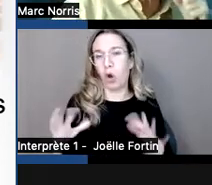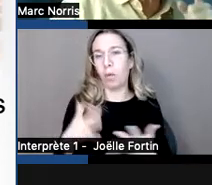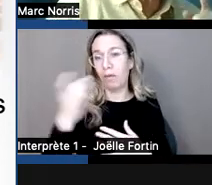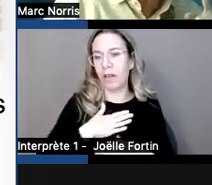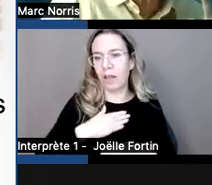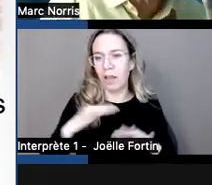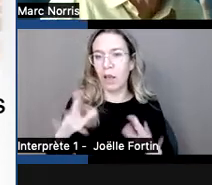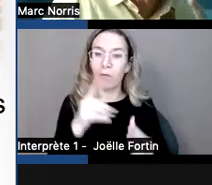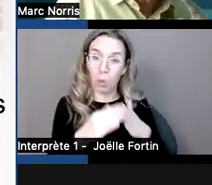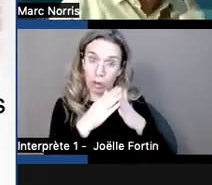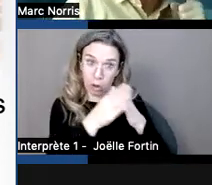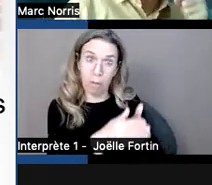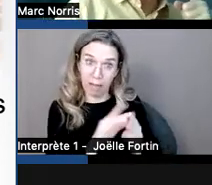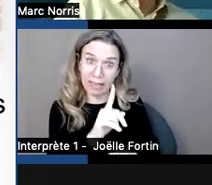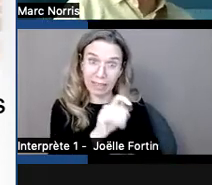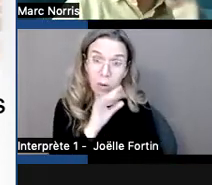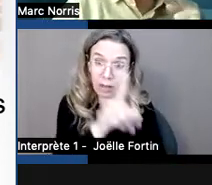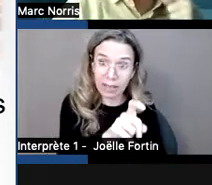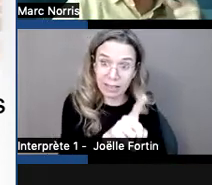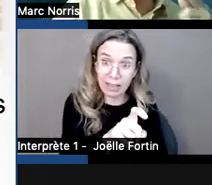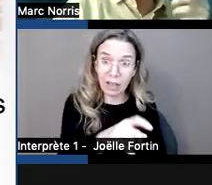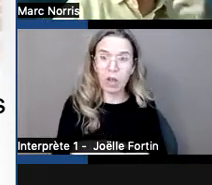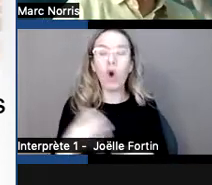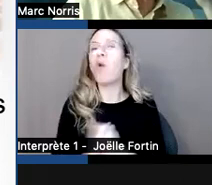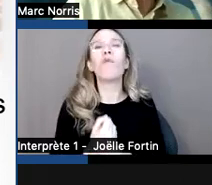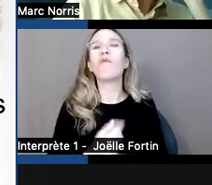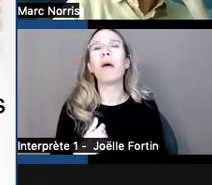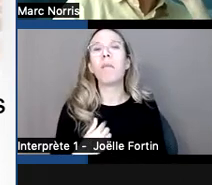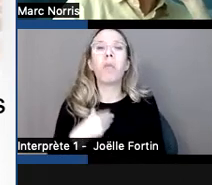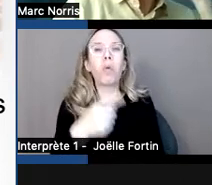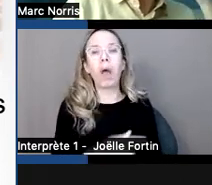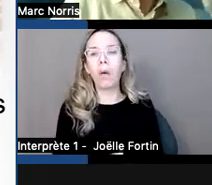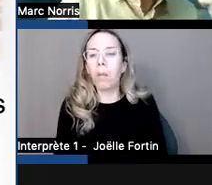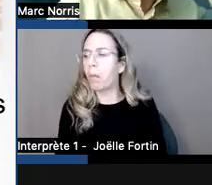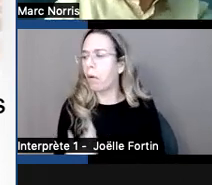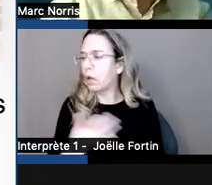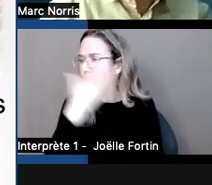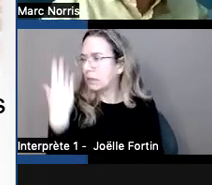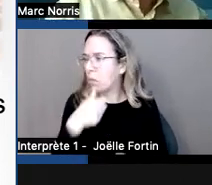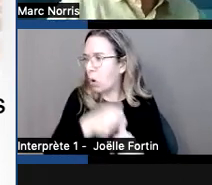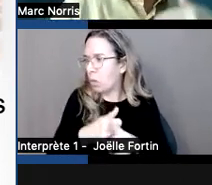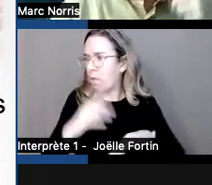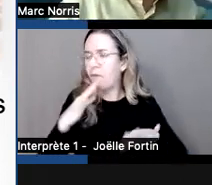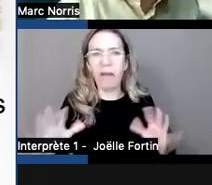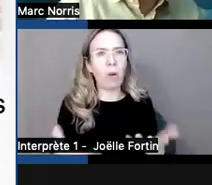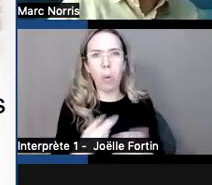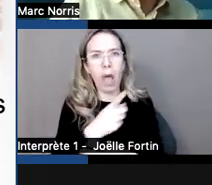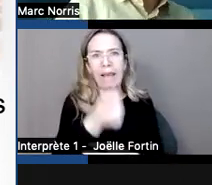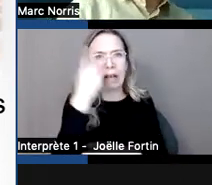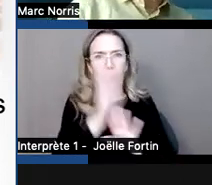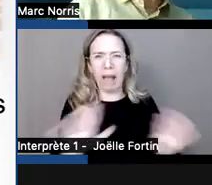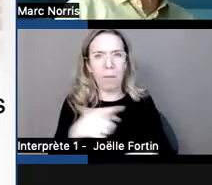c'est demander à la personne. Et souvent, on ne va pas le faire parce qu'on dit, il ne sait pas de quoi il parle, il ne comprend